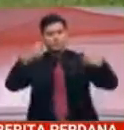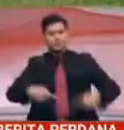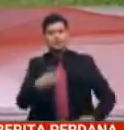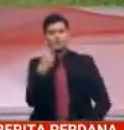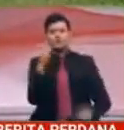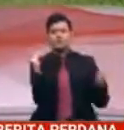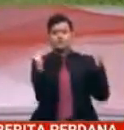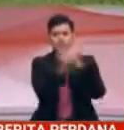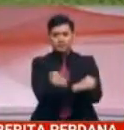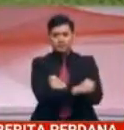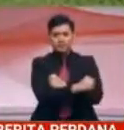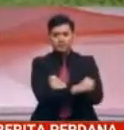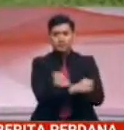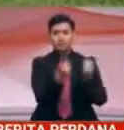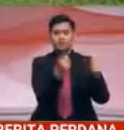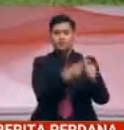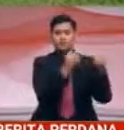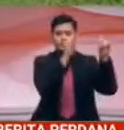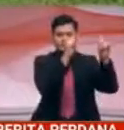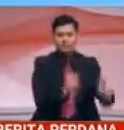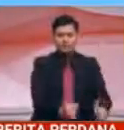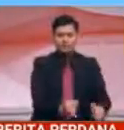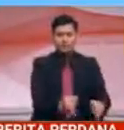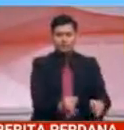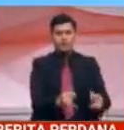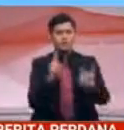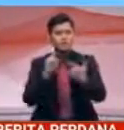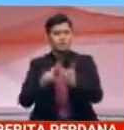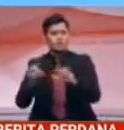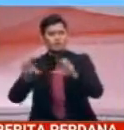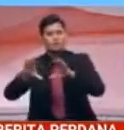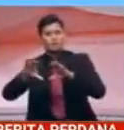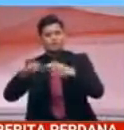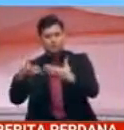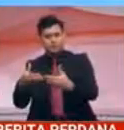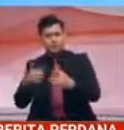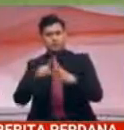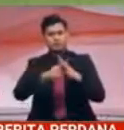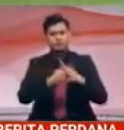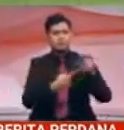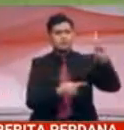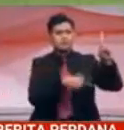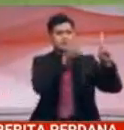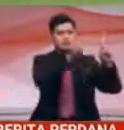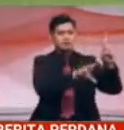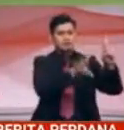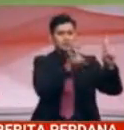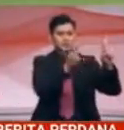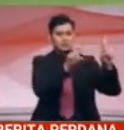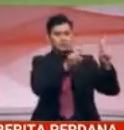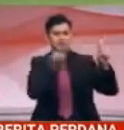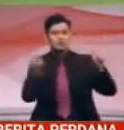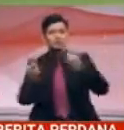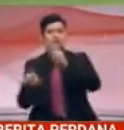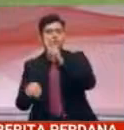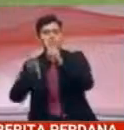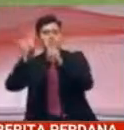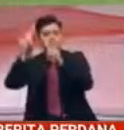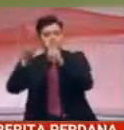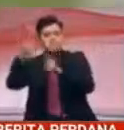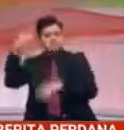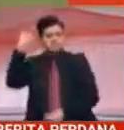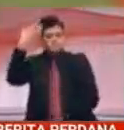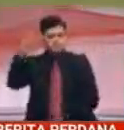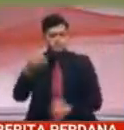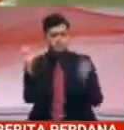cabaran, iaitu secara individu dan juga berkumpulan bermula dari 1 Jun hingga 7 Julai depan. Setiap